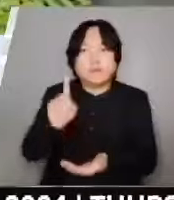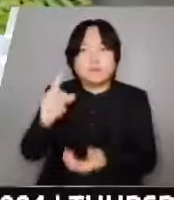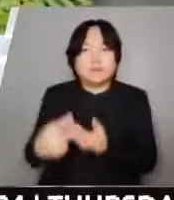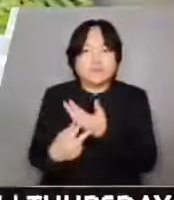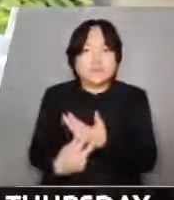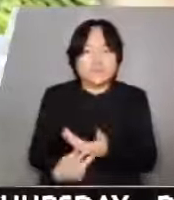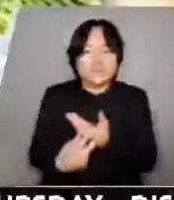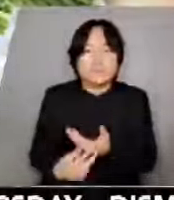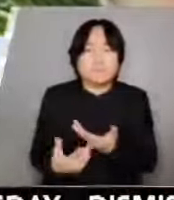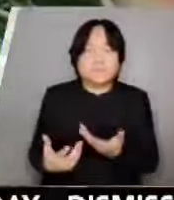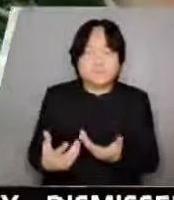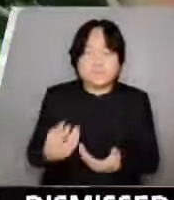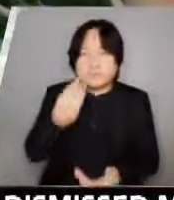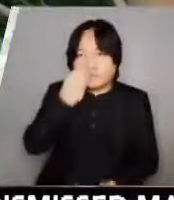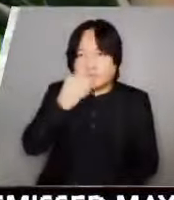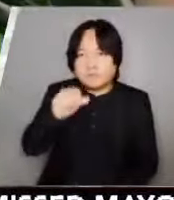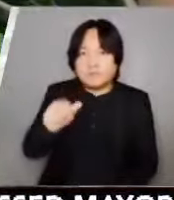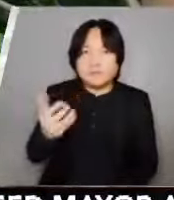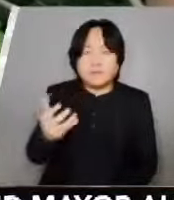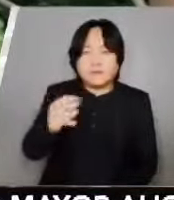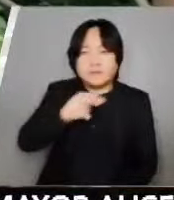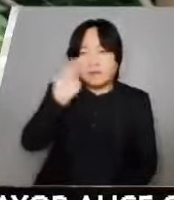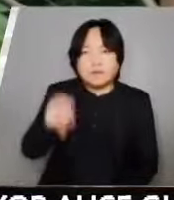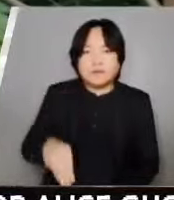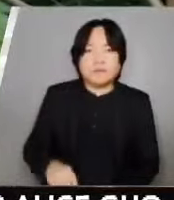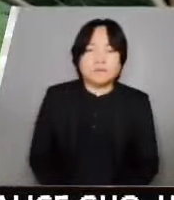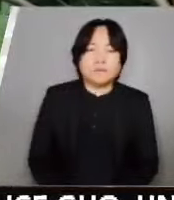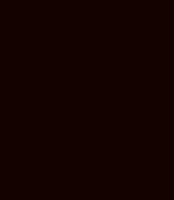bentang kamatis sa NCR.